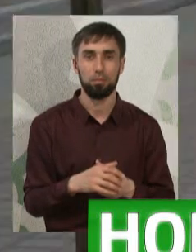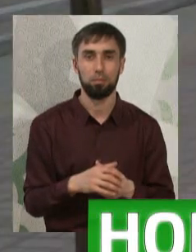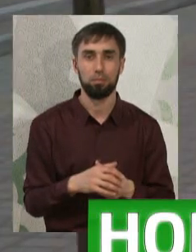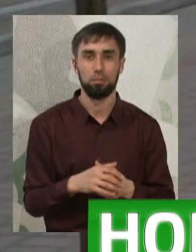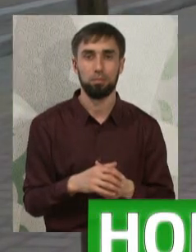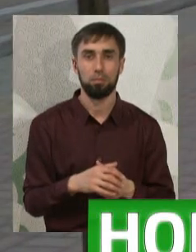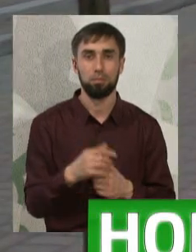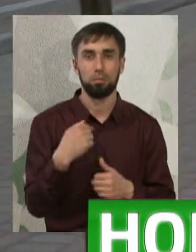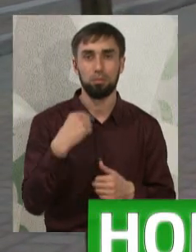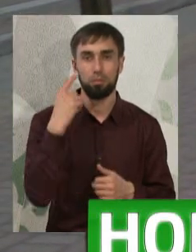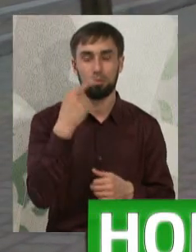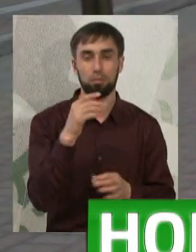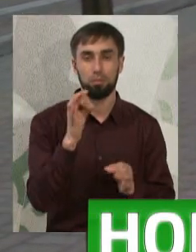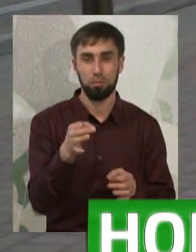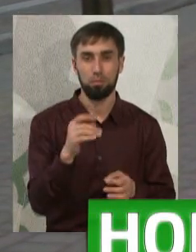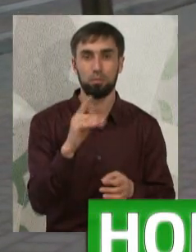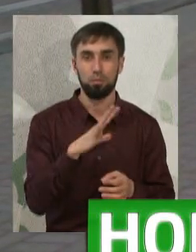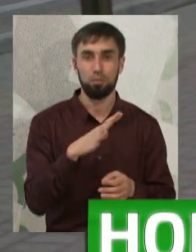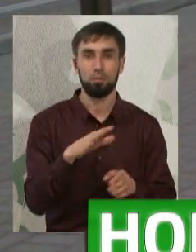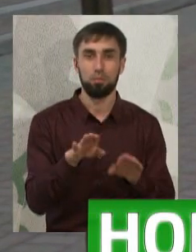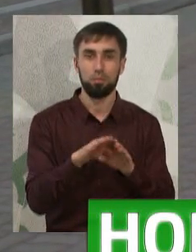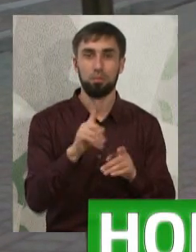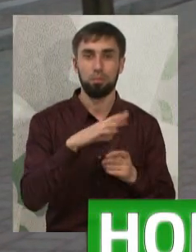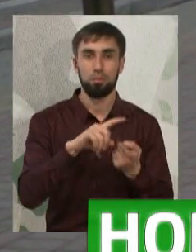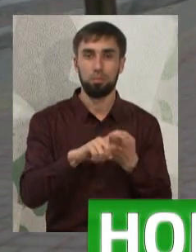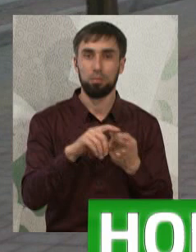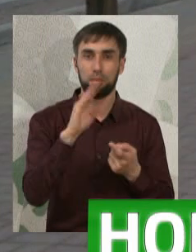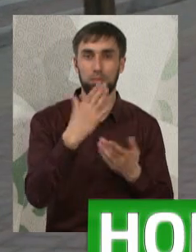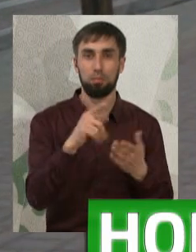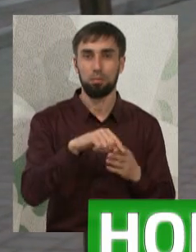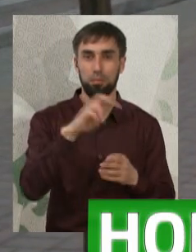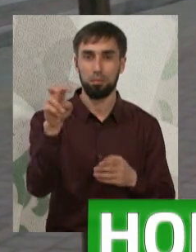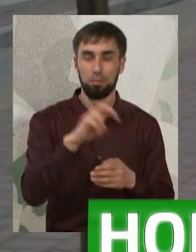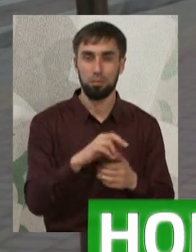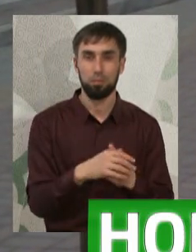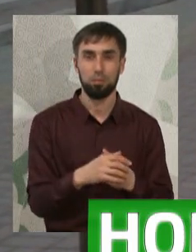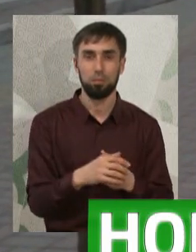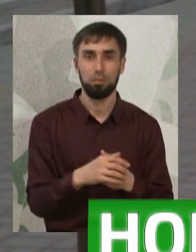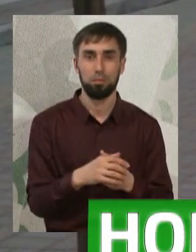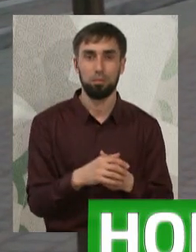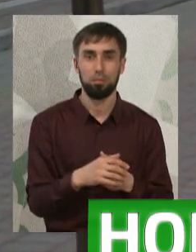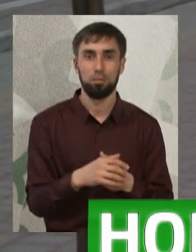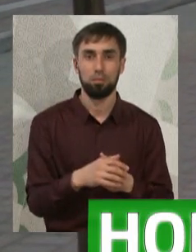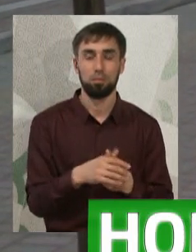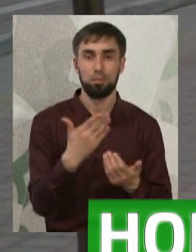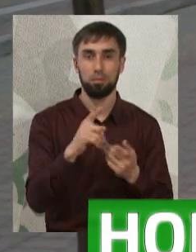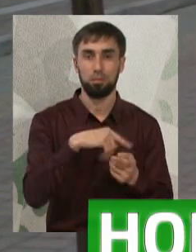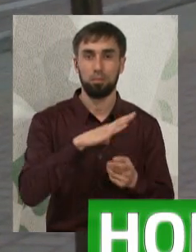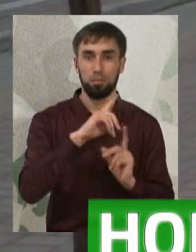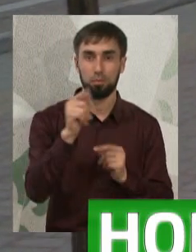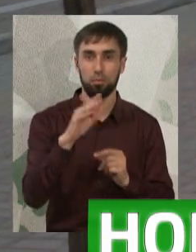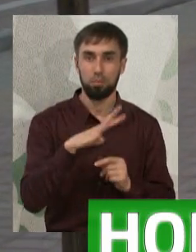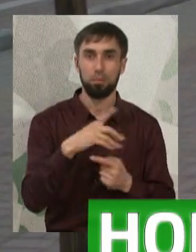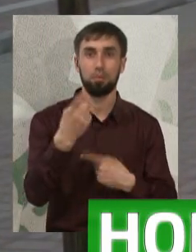нет. Мне кажется, что это правильно, потому что таким образом распространяется вирус. И если ты поехал туда, привез с собой этот вирус, то